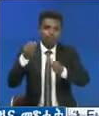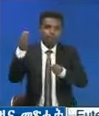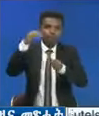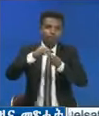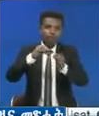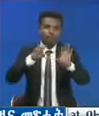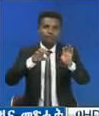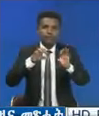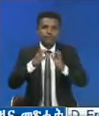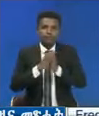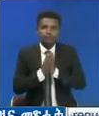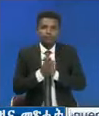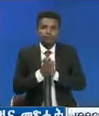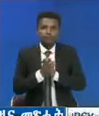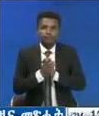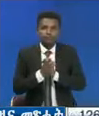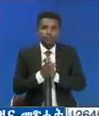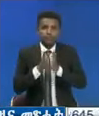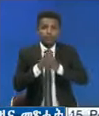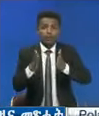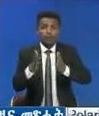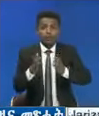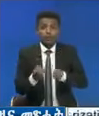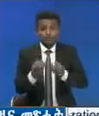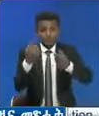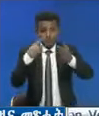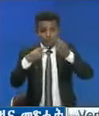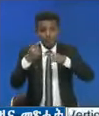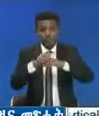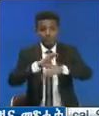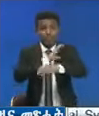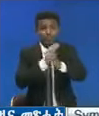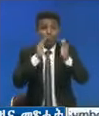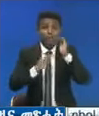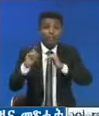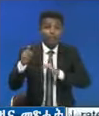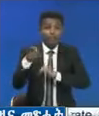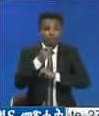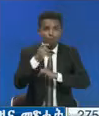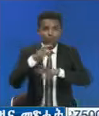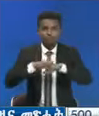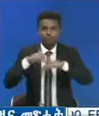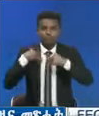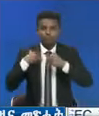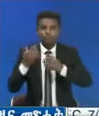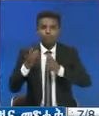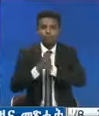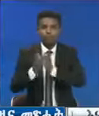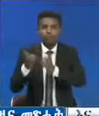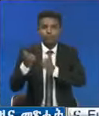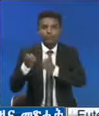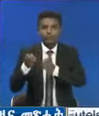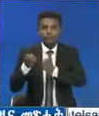የርጭት ስራ መስራት ነው ሰፋ ብሎ የሚመጣበት። ከአቅም በላይ ከሆነ ደግሞ ከፌደራል ጋር በመነጋገር የአውሮፕላን ርጭት ማካሄድ ነው።